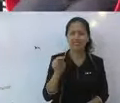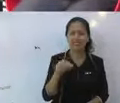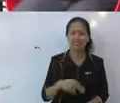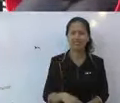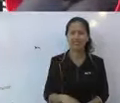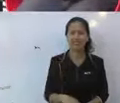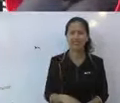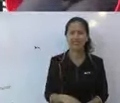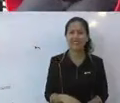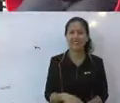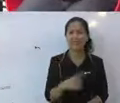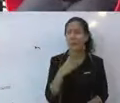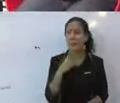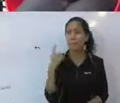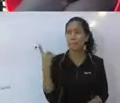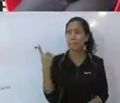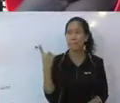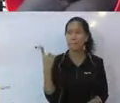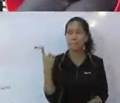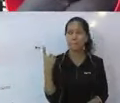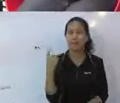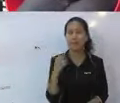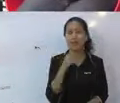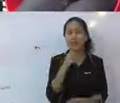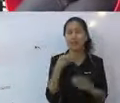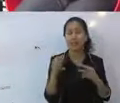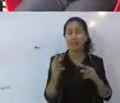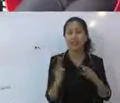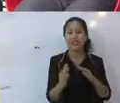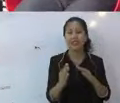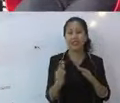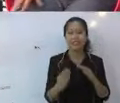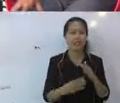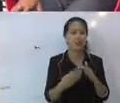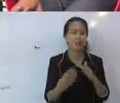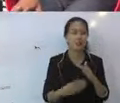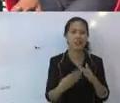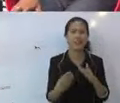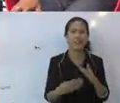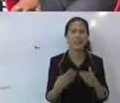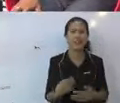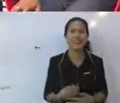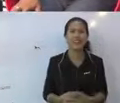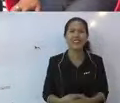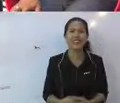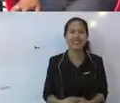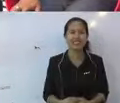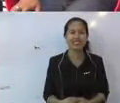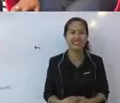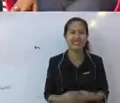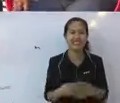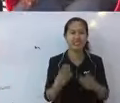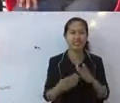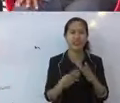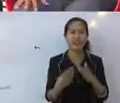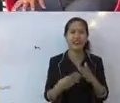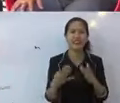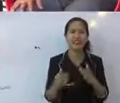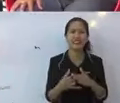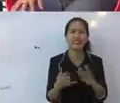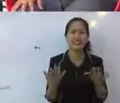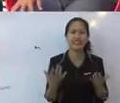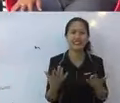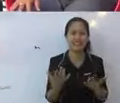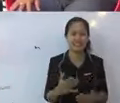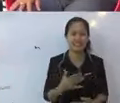hindi mo naman pwedeng i-base sa feeling mo lang eh. Na, yun. So kailangan talaga, dumaan siya sa assessment. Hindi ba parang may ano yun?